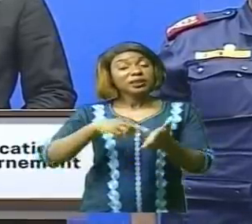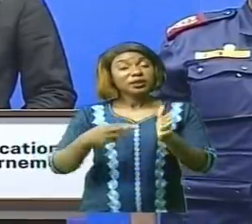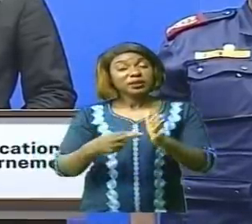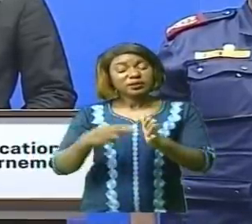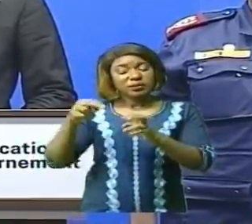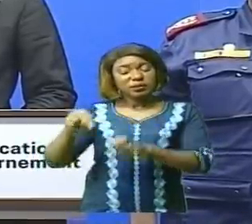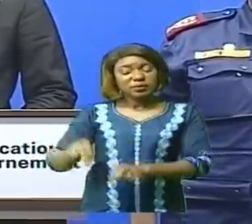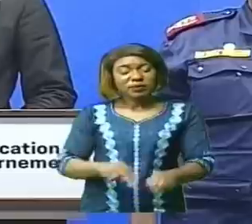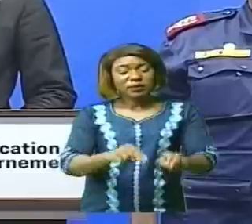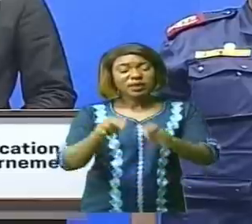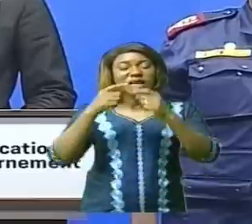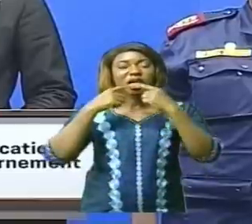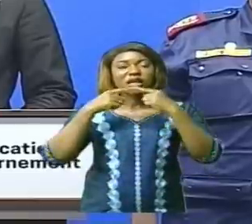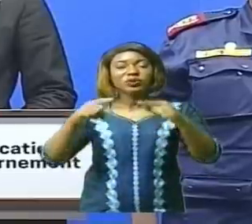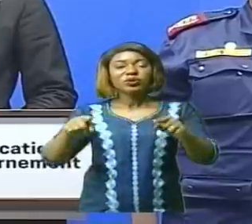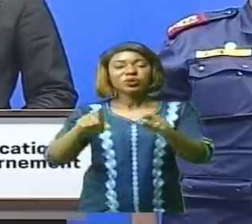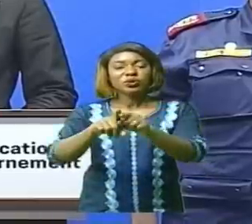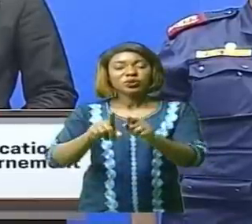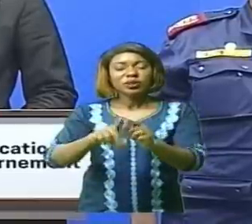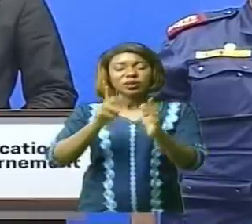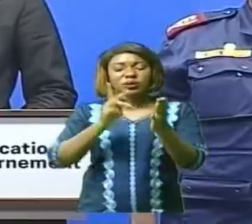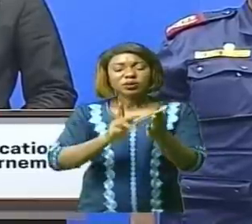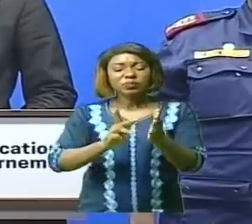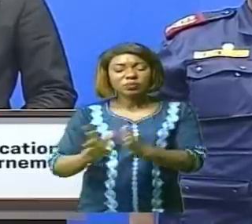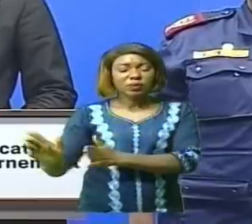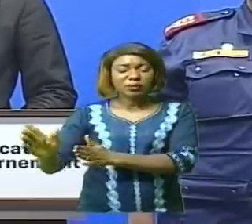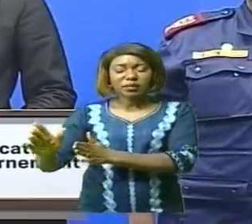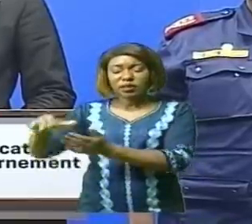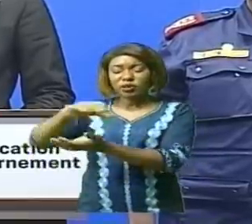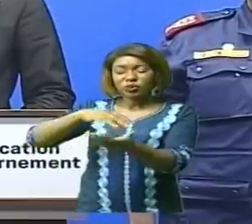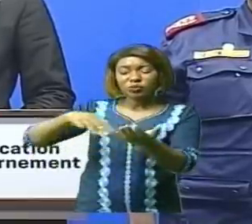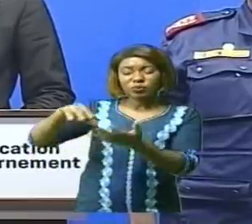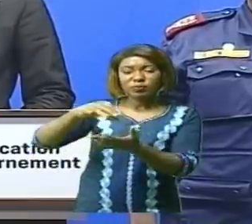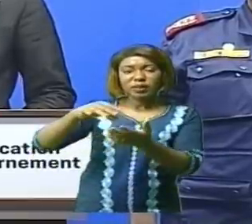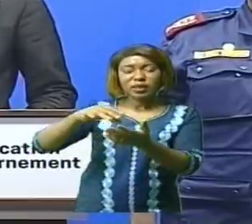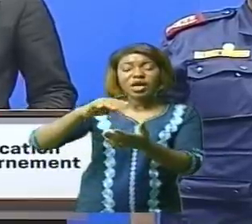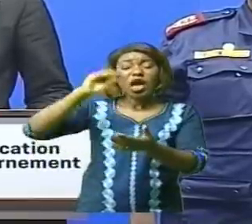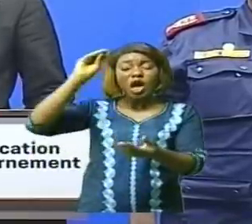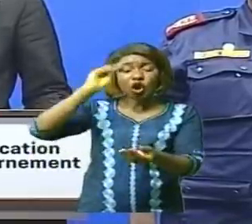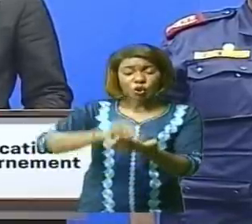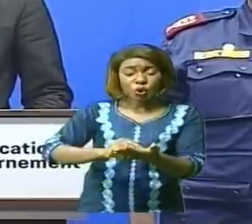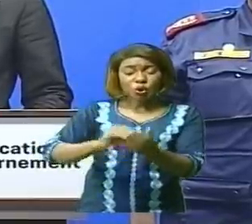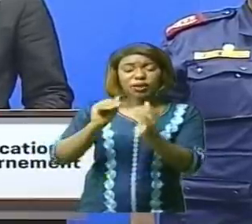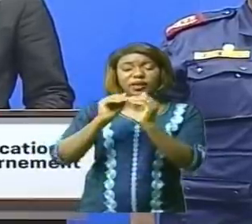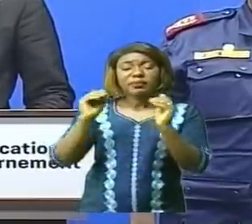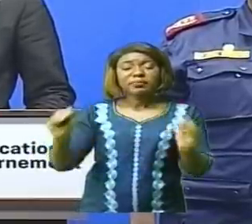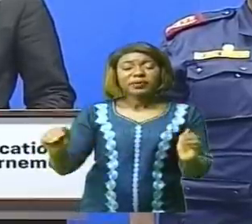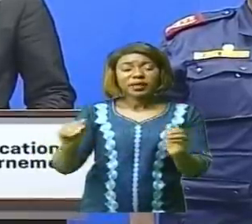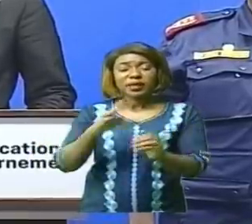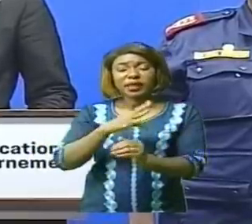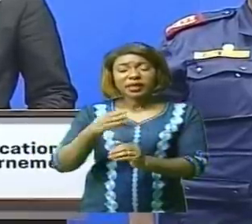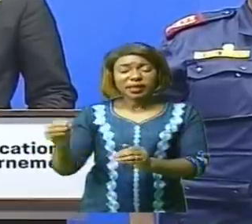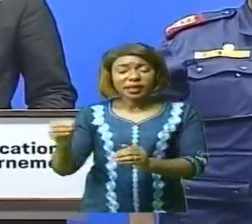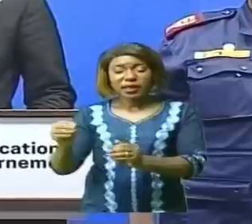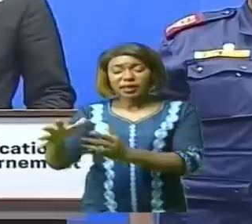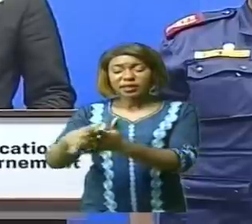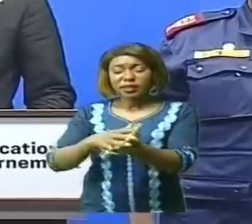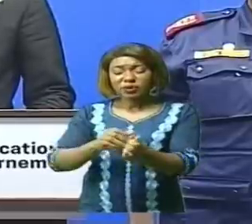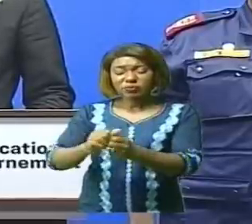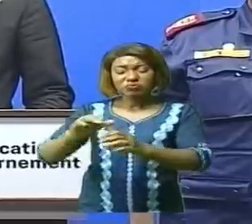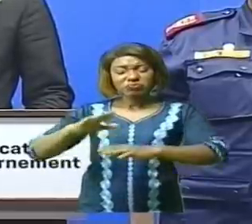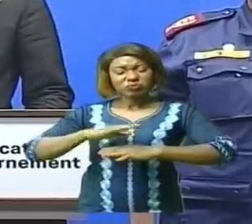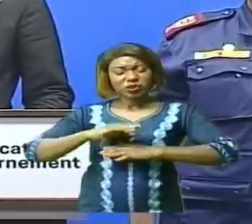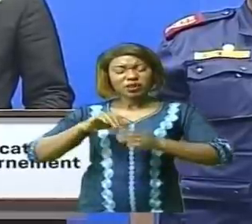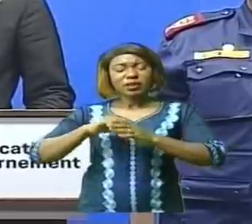stratégie annoncée et programmée de troubler une nouvelle fois la paix et perturber la quiétude de